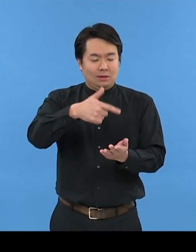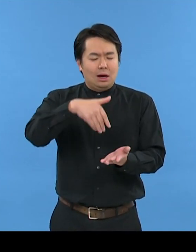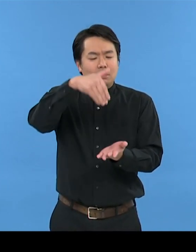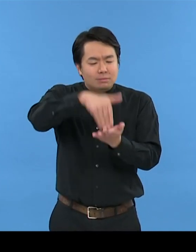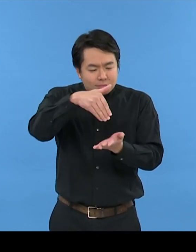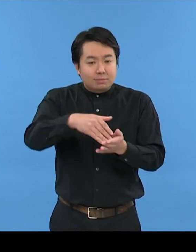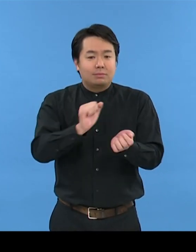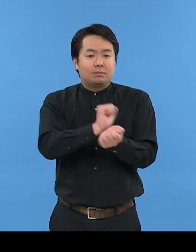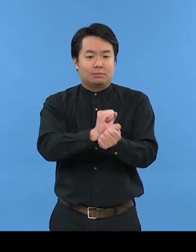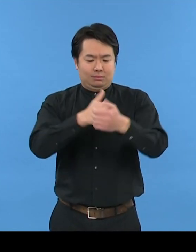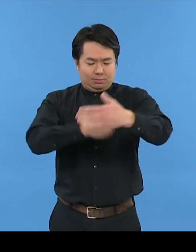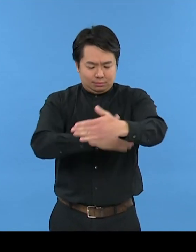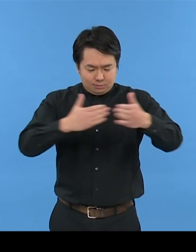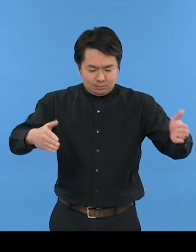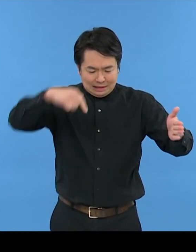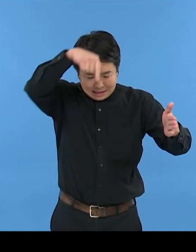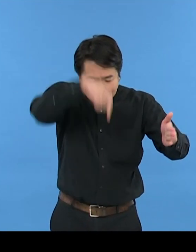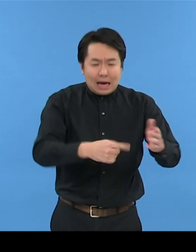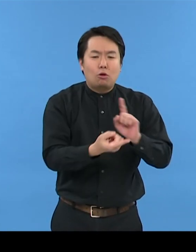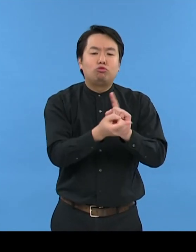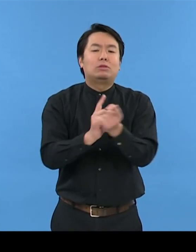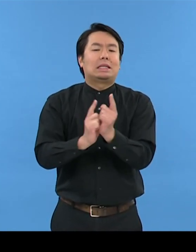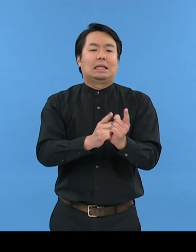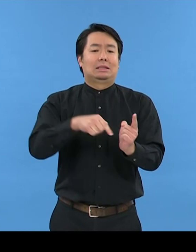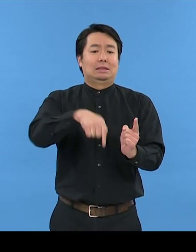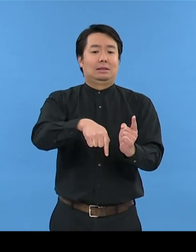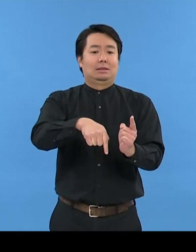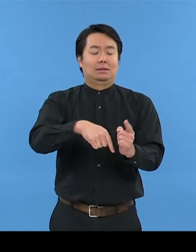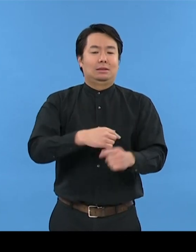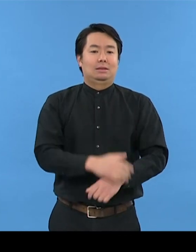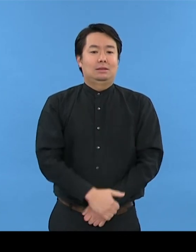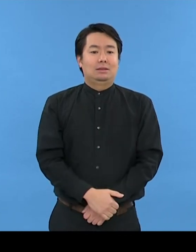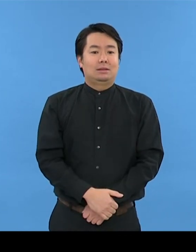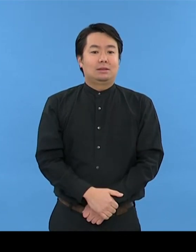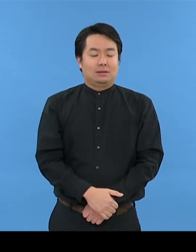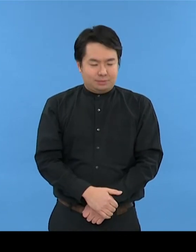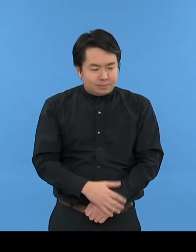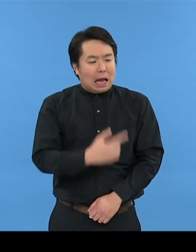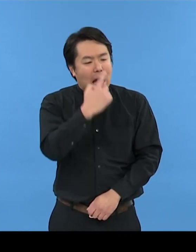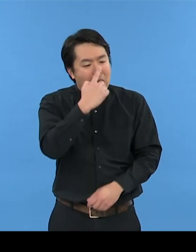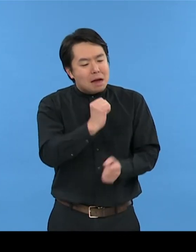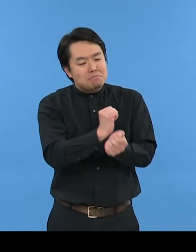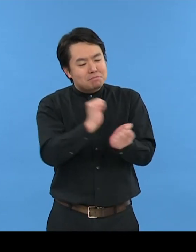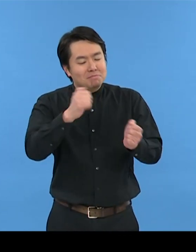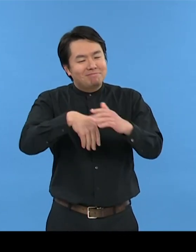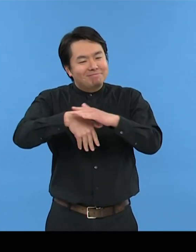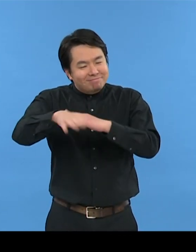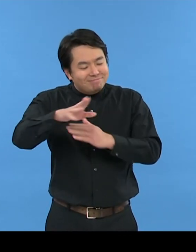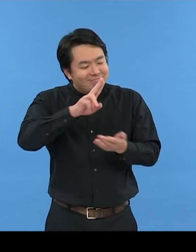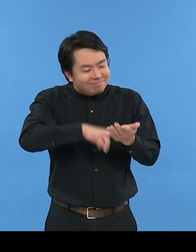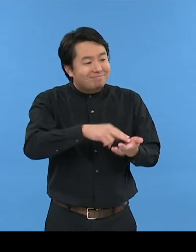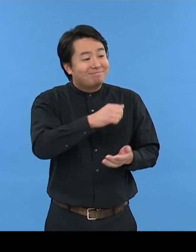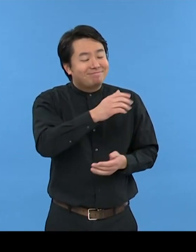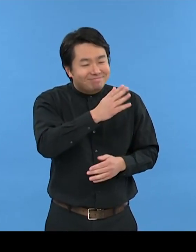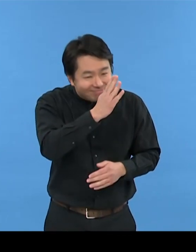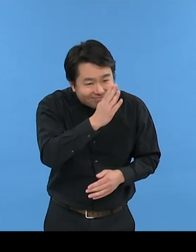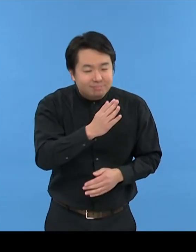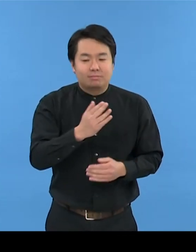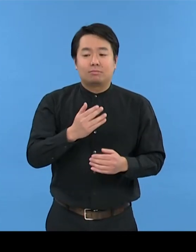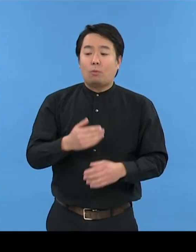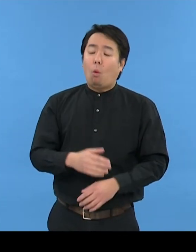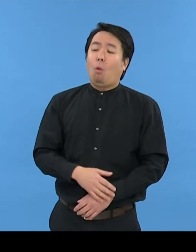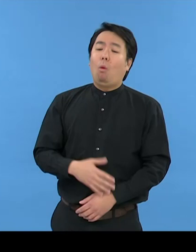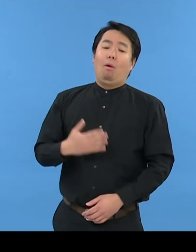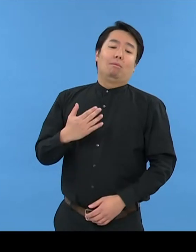誌はあくまで塀の中だけの付き合いでありますのでいつも出生が決まりました